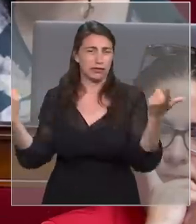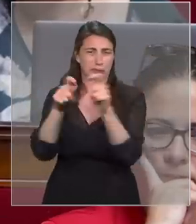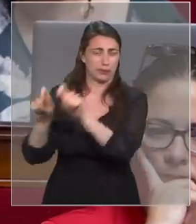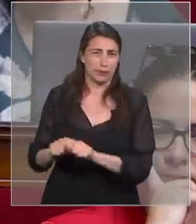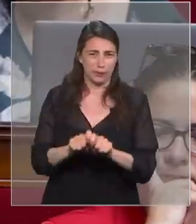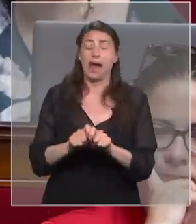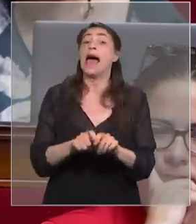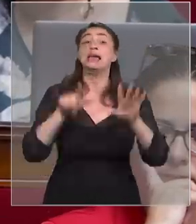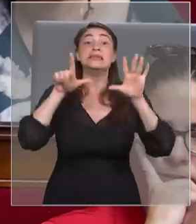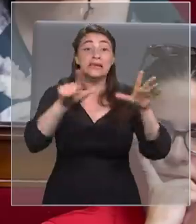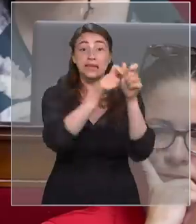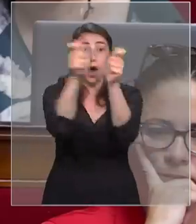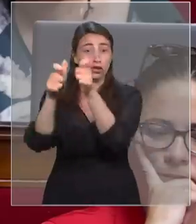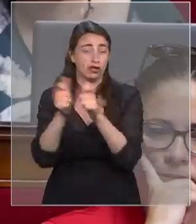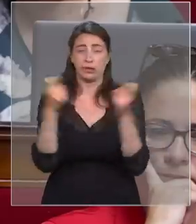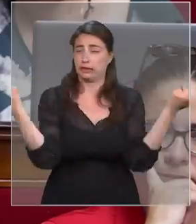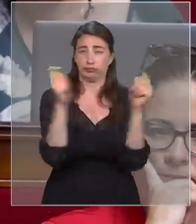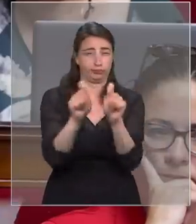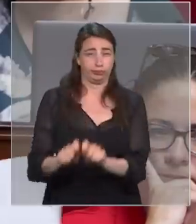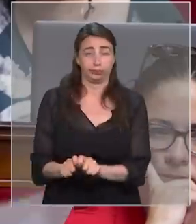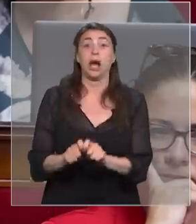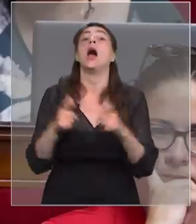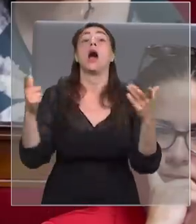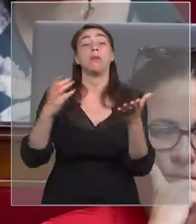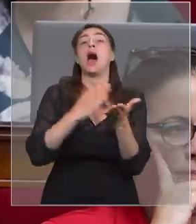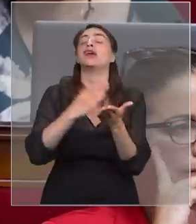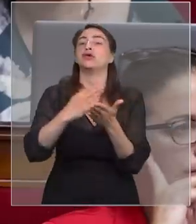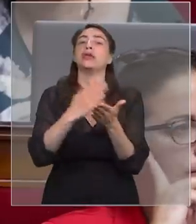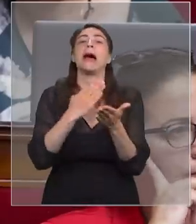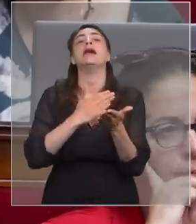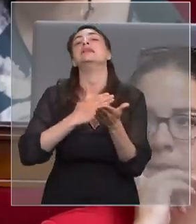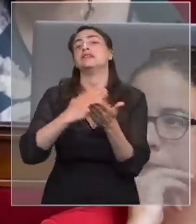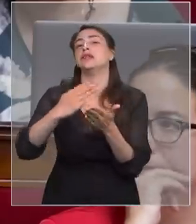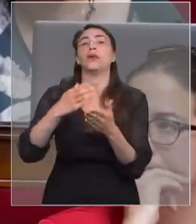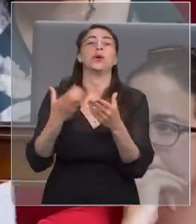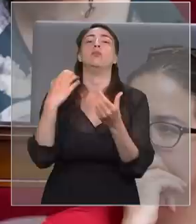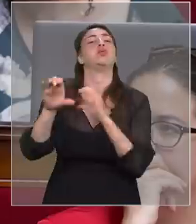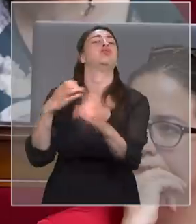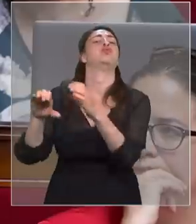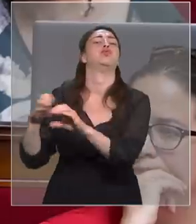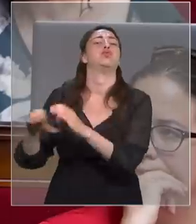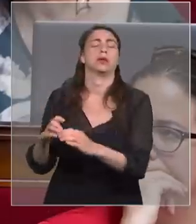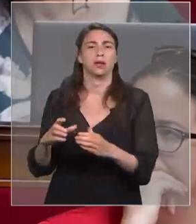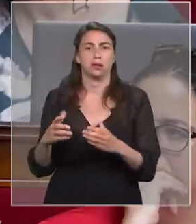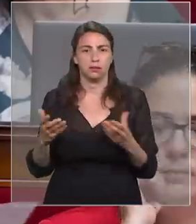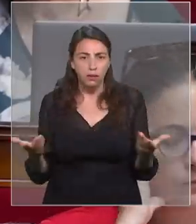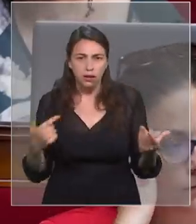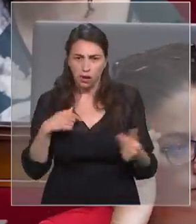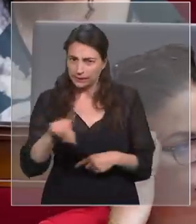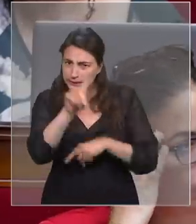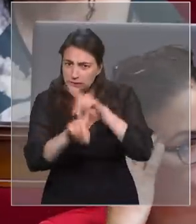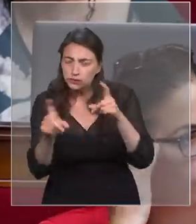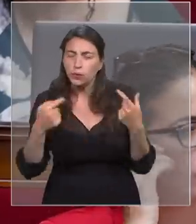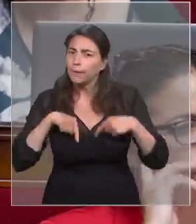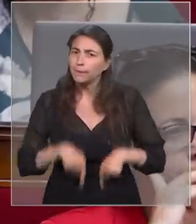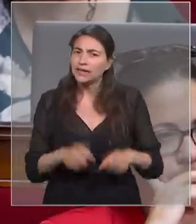et versait plus de 30 milliards de dividendes à ses actionnaires. Mes questions sont donc les suivantes. Monsieur le ministre de l'Industrie, que